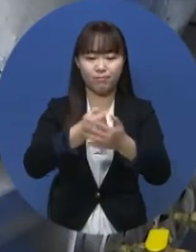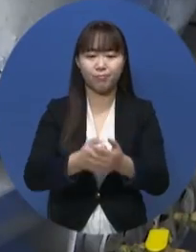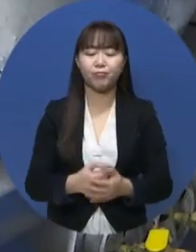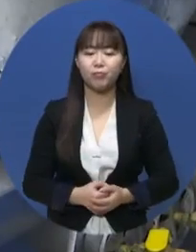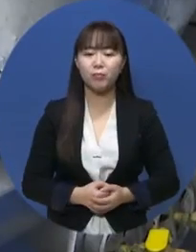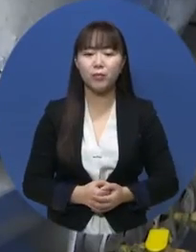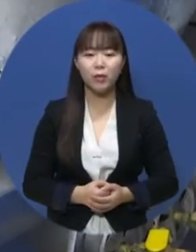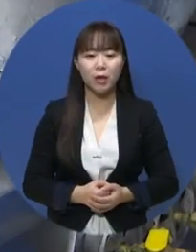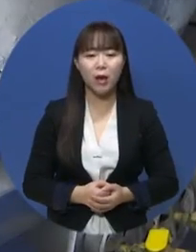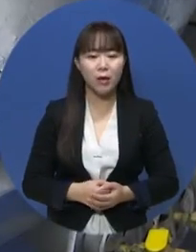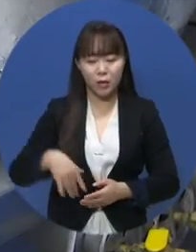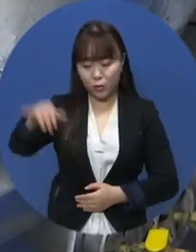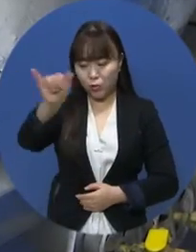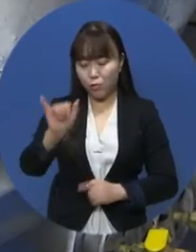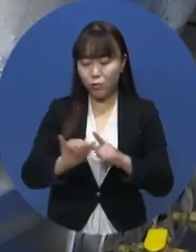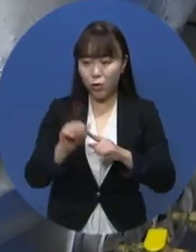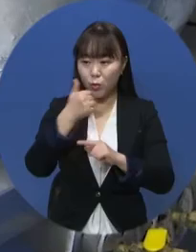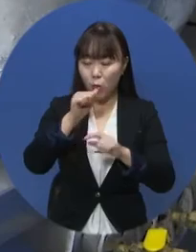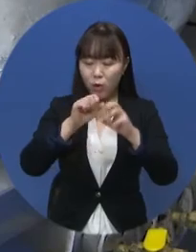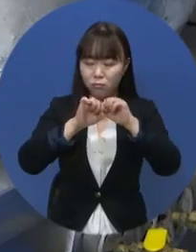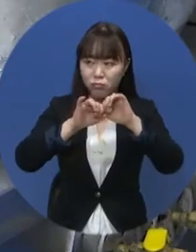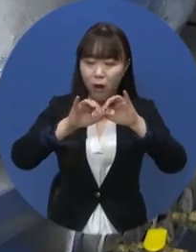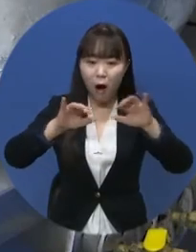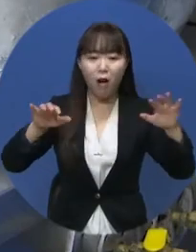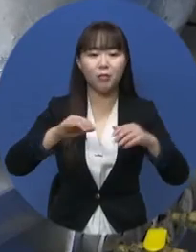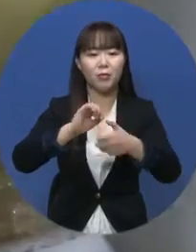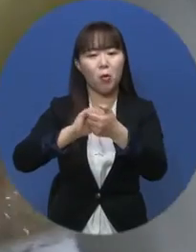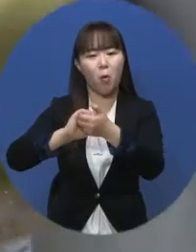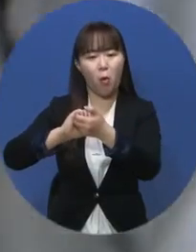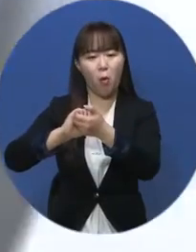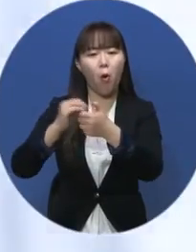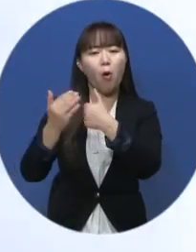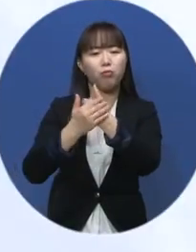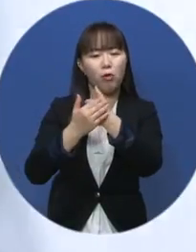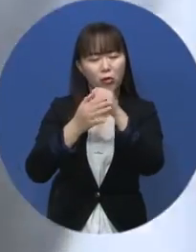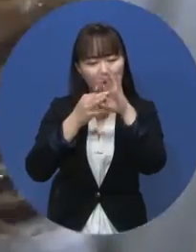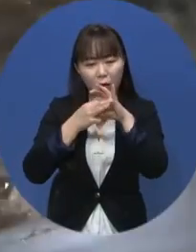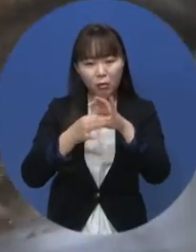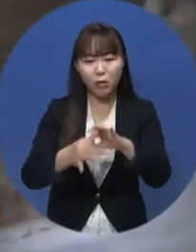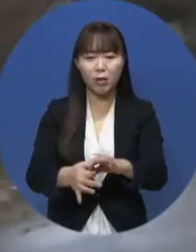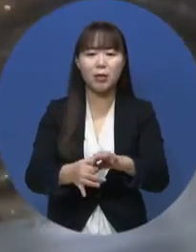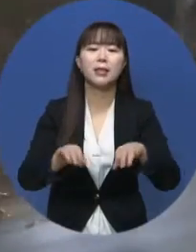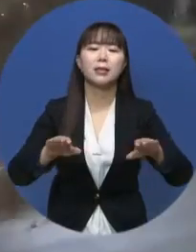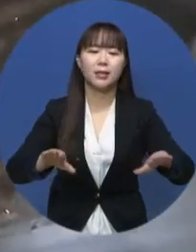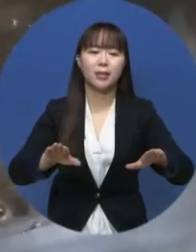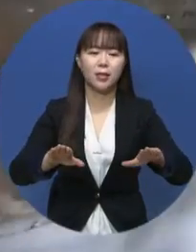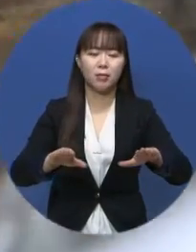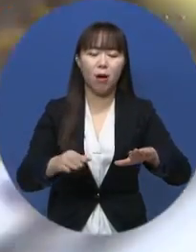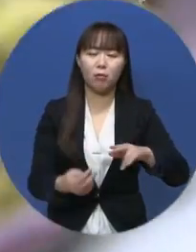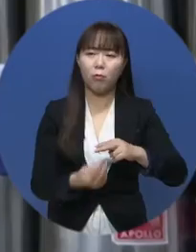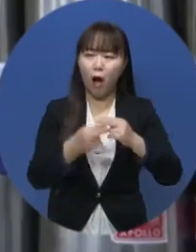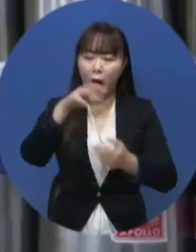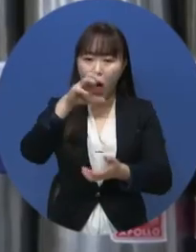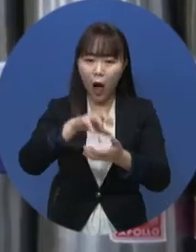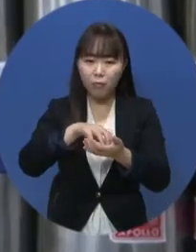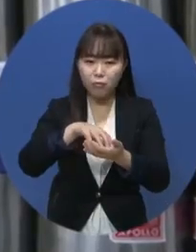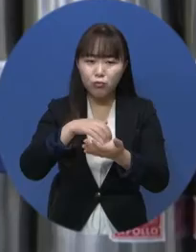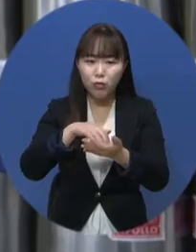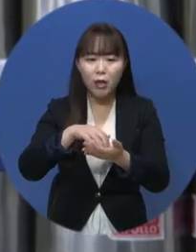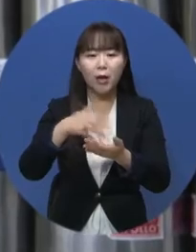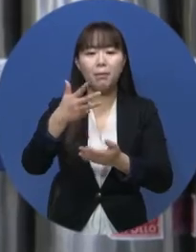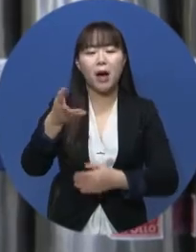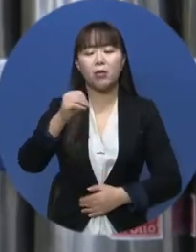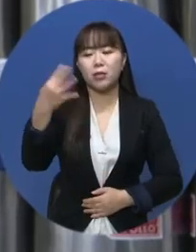엄마의 밥상이 전국적으로 소개되면서 정기적인 후원도 계속해서 늘어나 현재 누적 부엉 금액이 8억